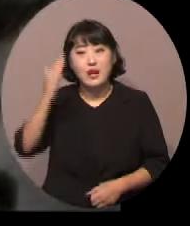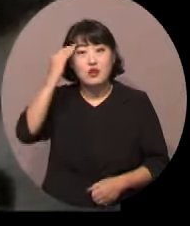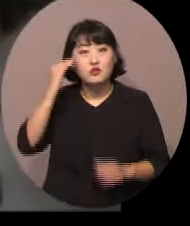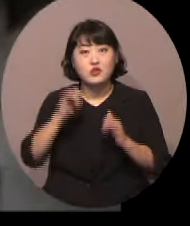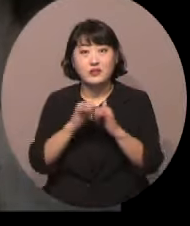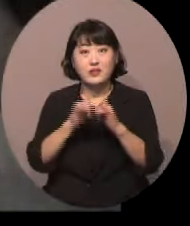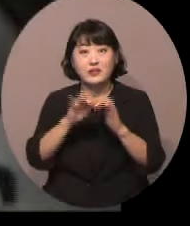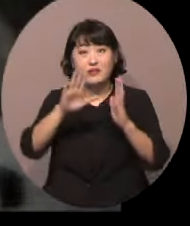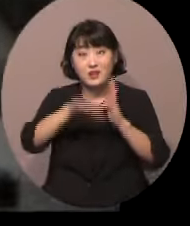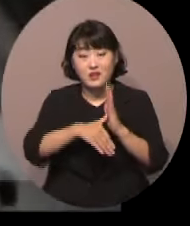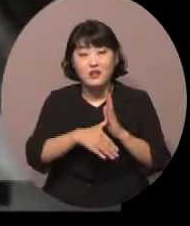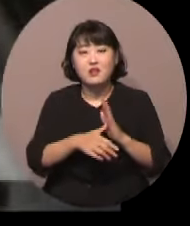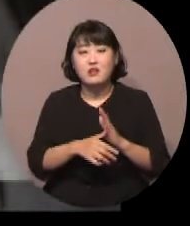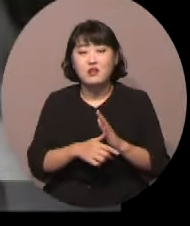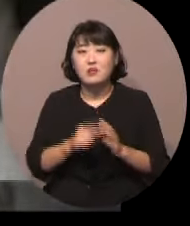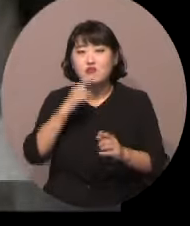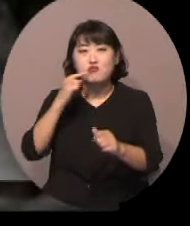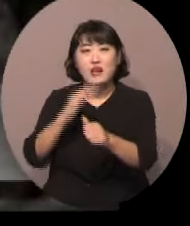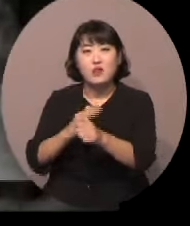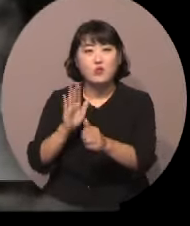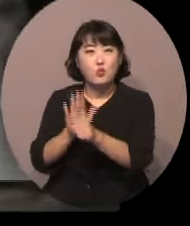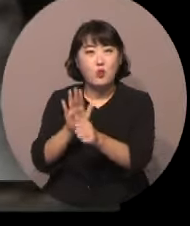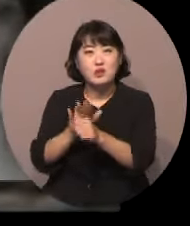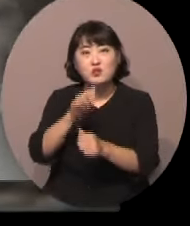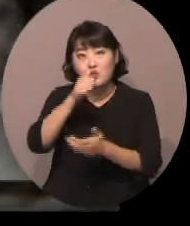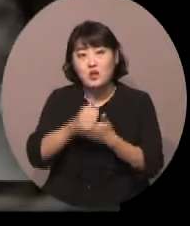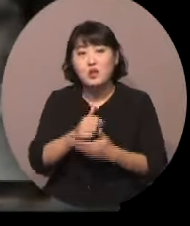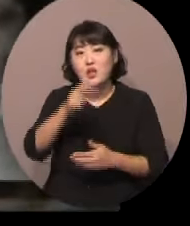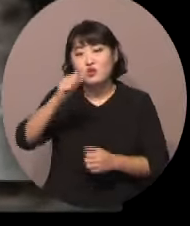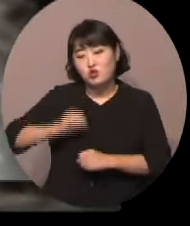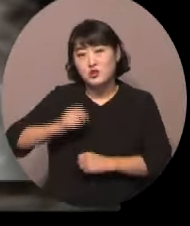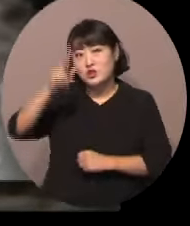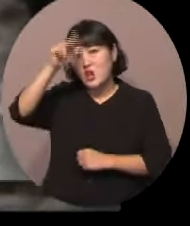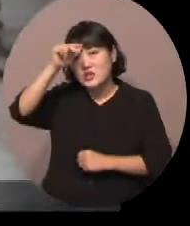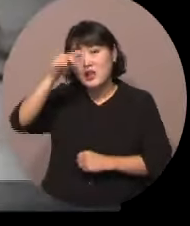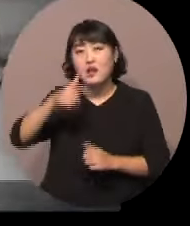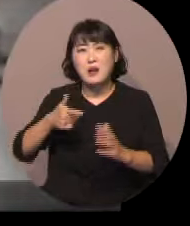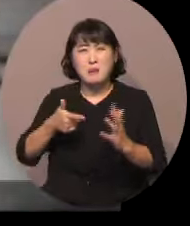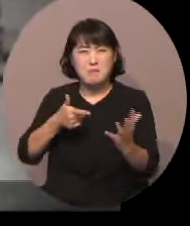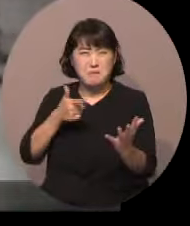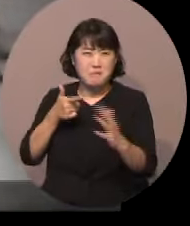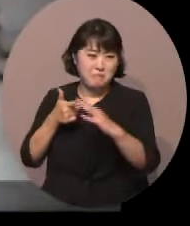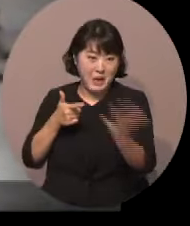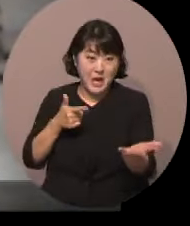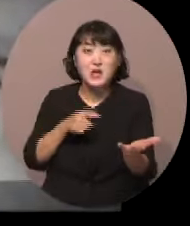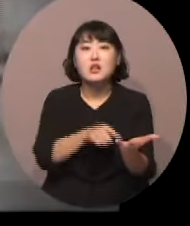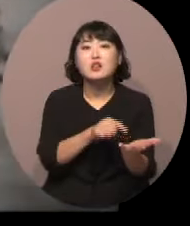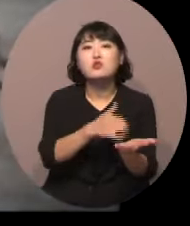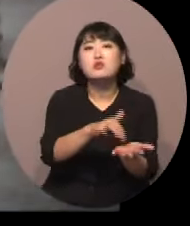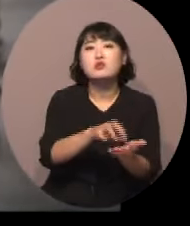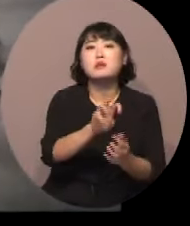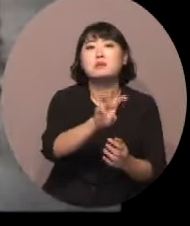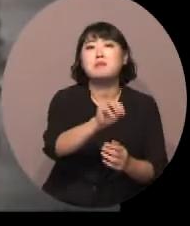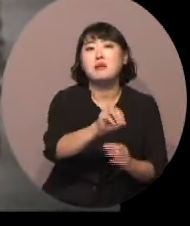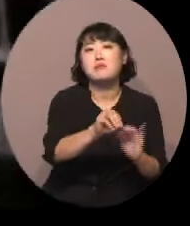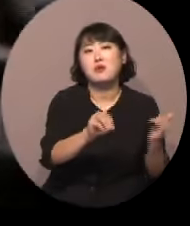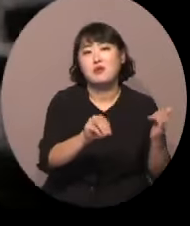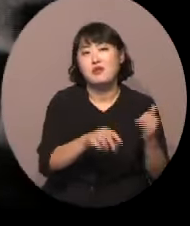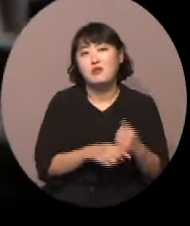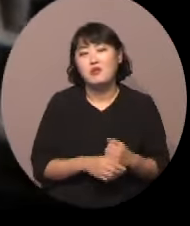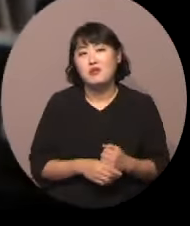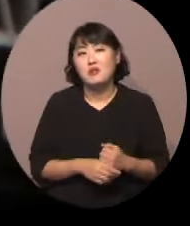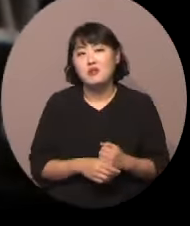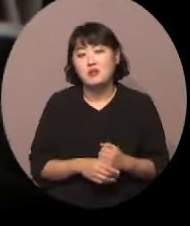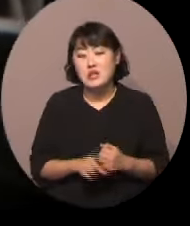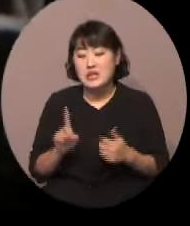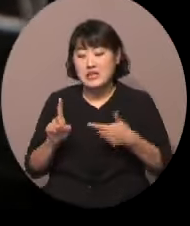한국전쟁 당시 부역 혐의 등으로 군 경에 의해 학살된 민간인은 최소 30만 명으로 추산됩니다. 진실규명에